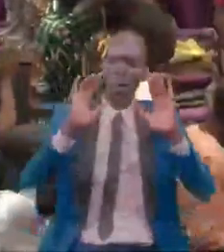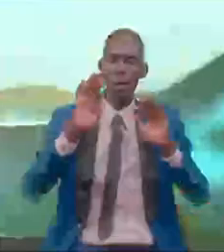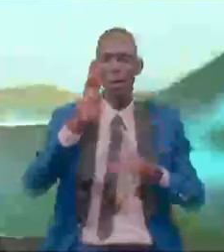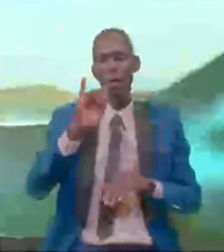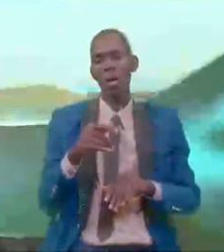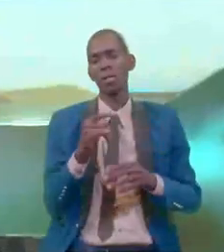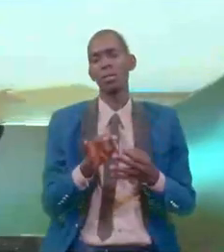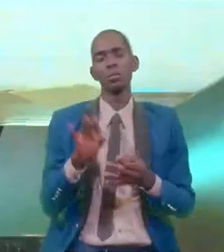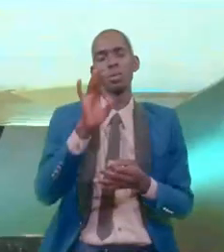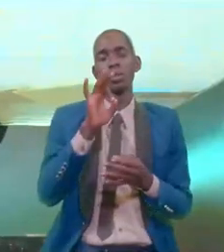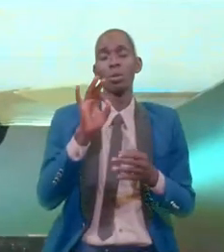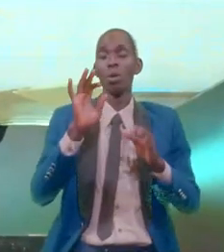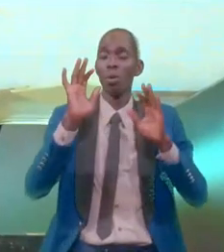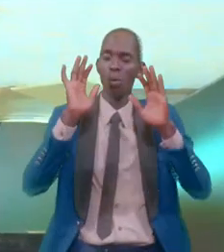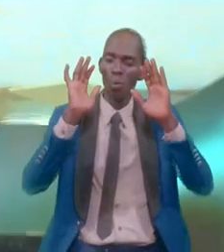par l'esprit.